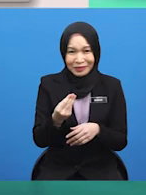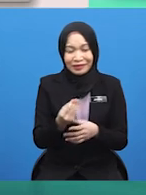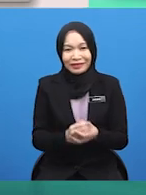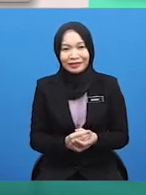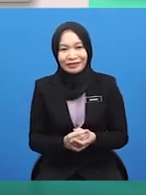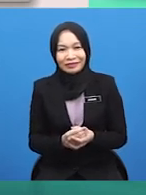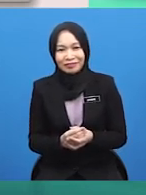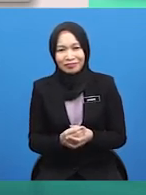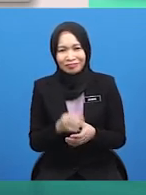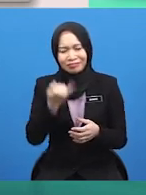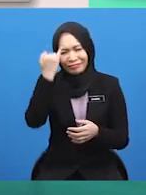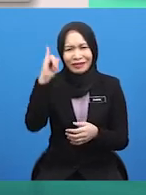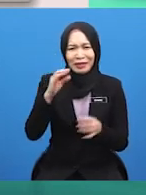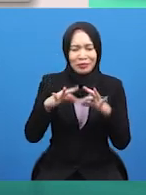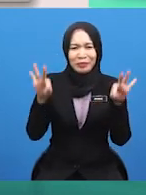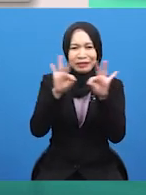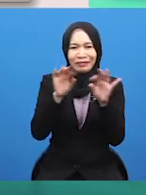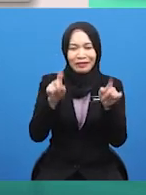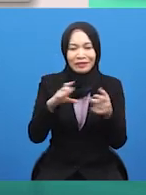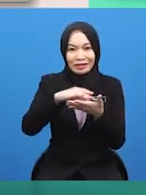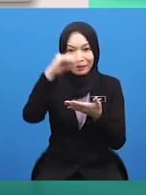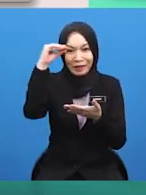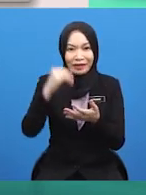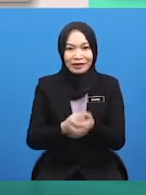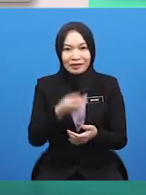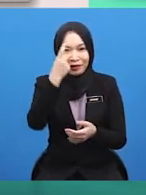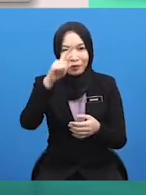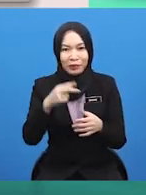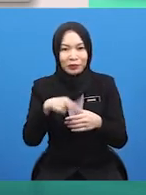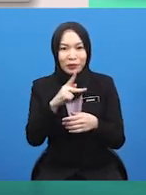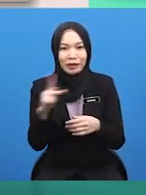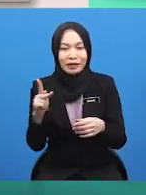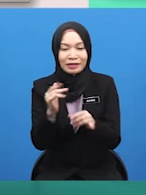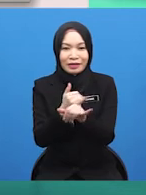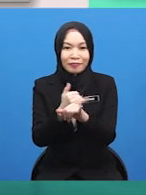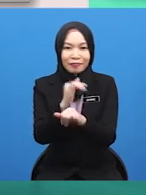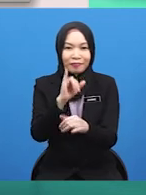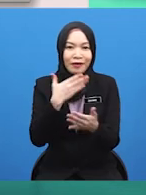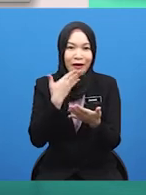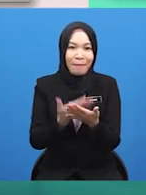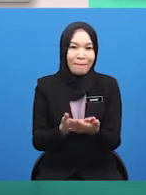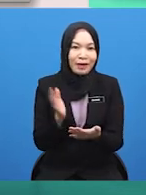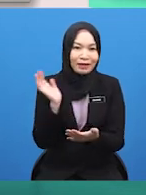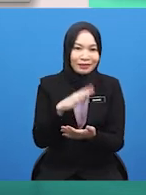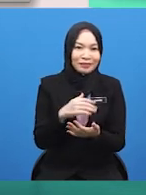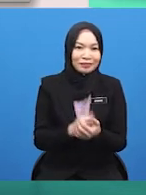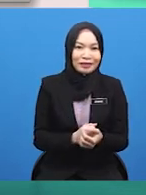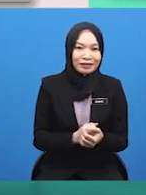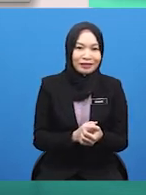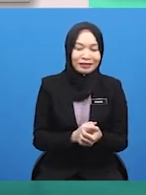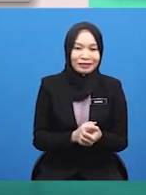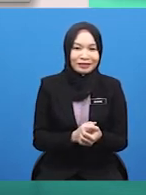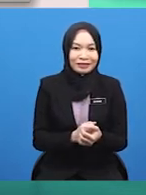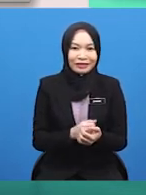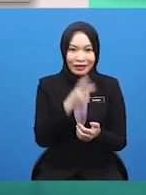guys. Ini ilmu yang best ni, ya. Kita boleh menghasilkan karya yang cukup bermutu apabila kita dapat menguasai teknik-teknik ini.